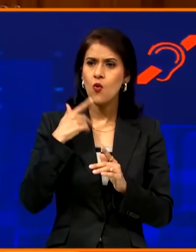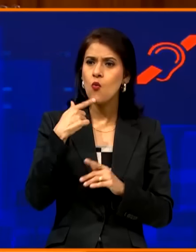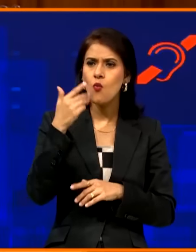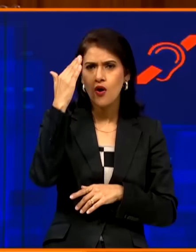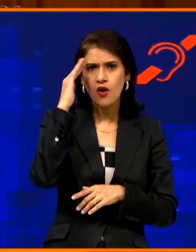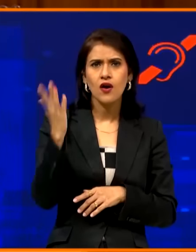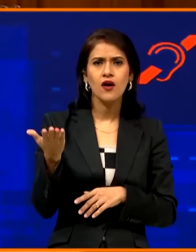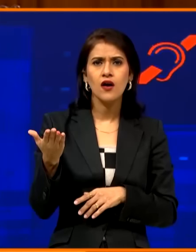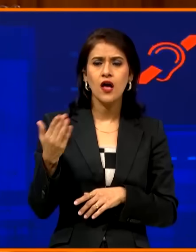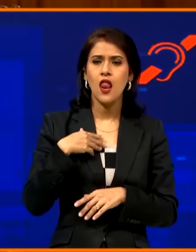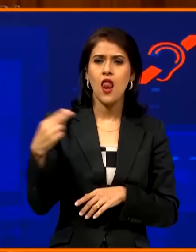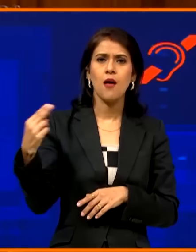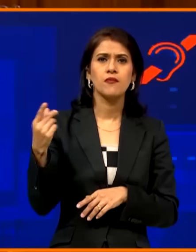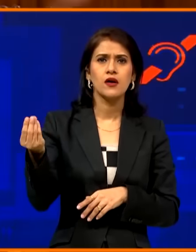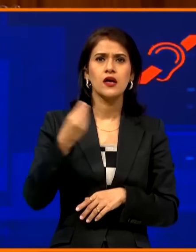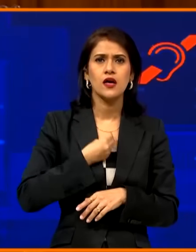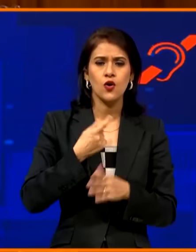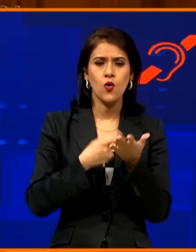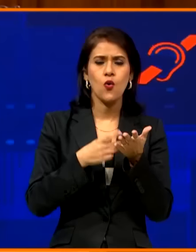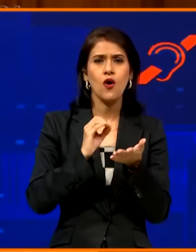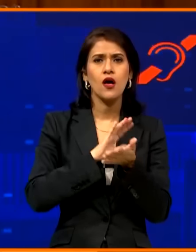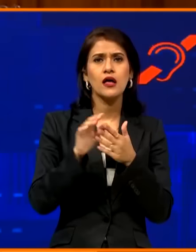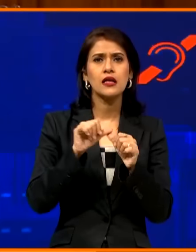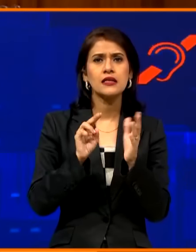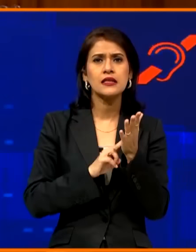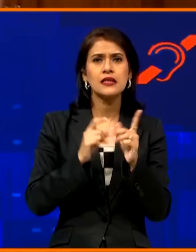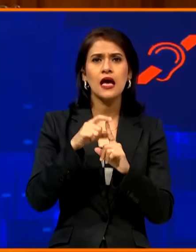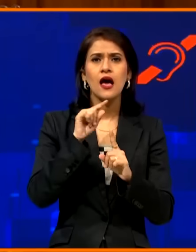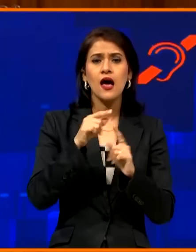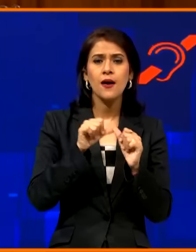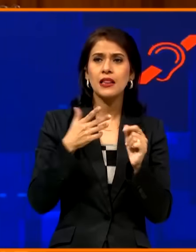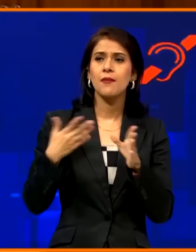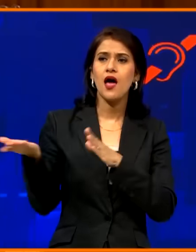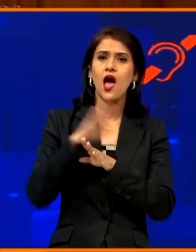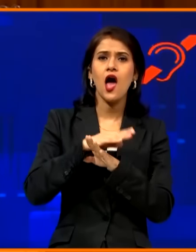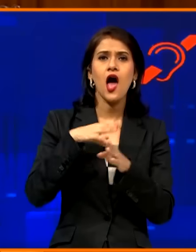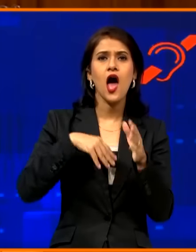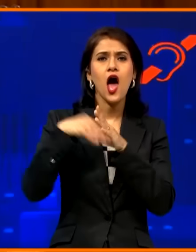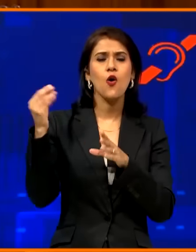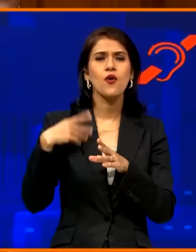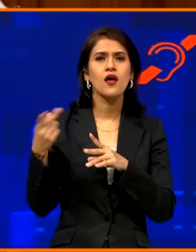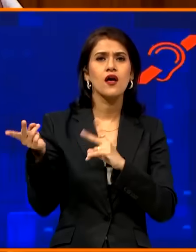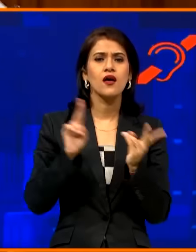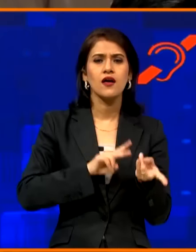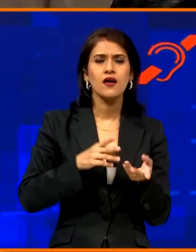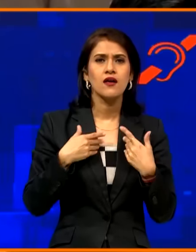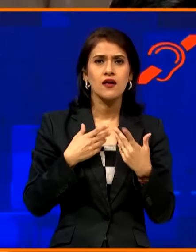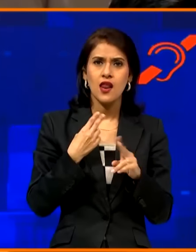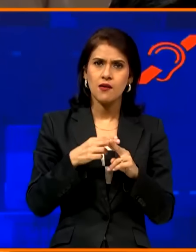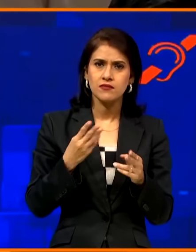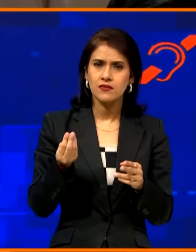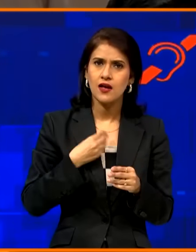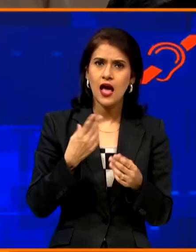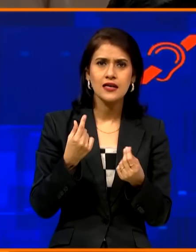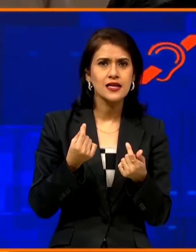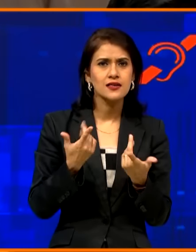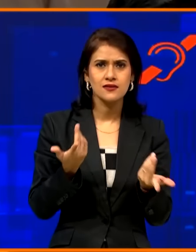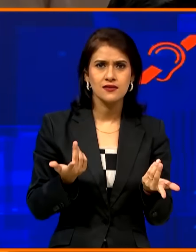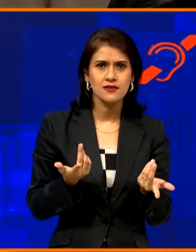रोंगिया हो गया तो यह तरीका गलत है आप एक सिस्टम में जाइए आप देखिए